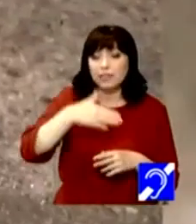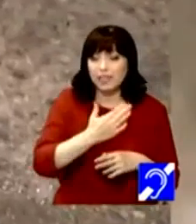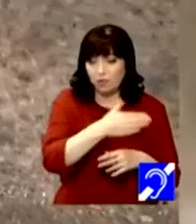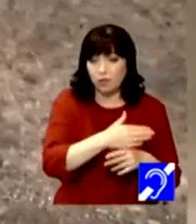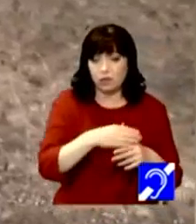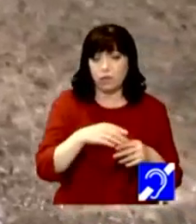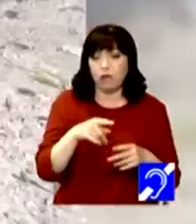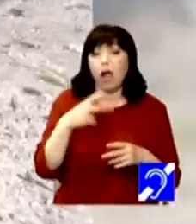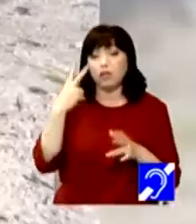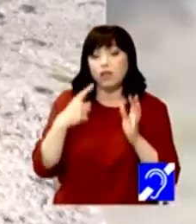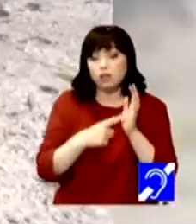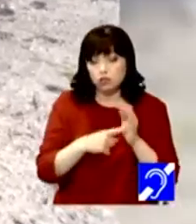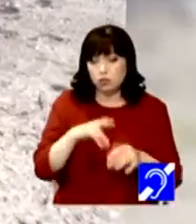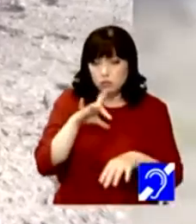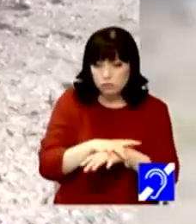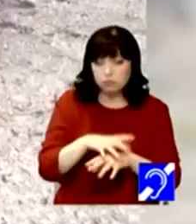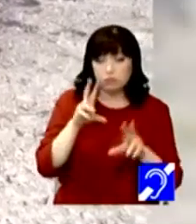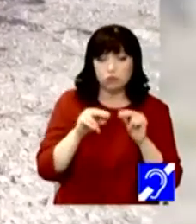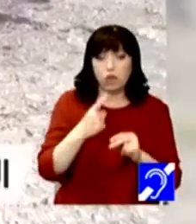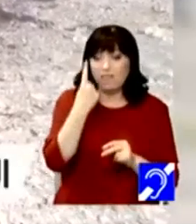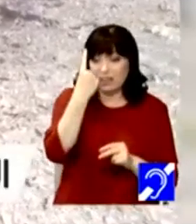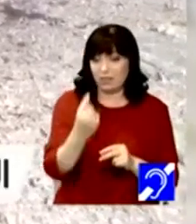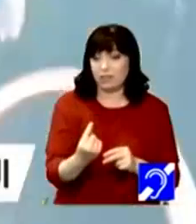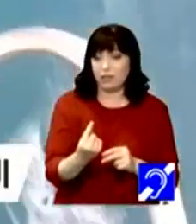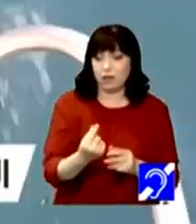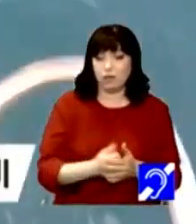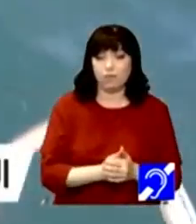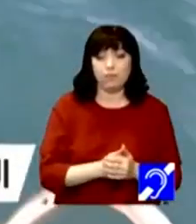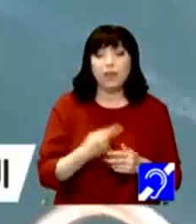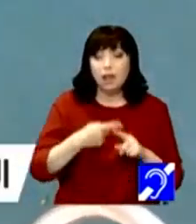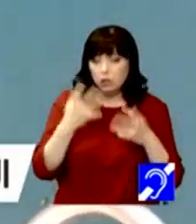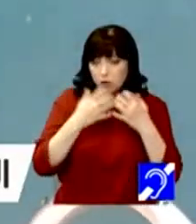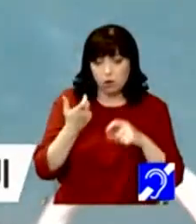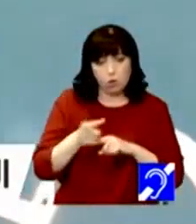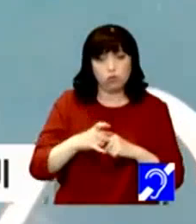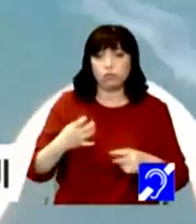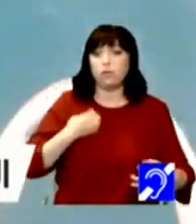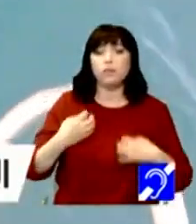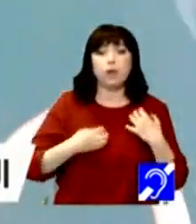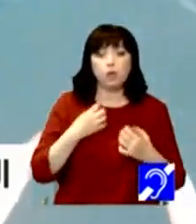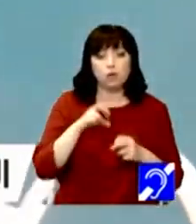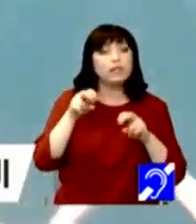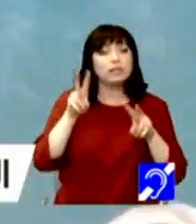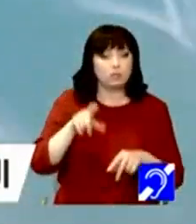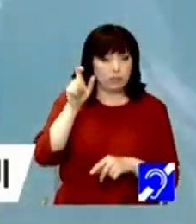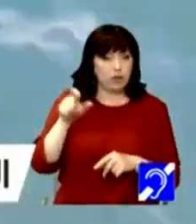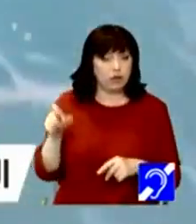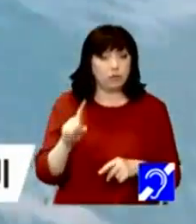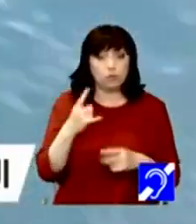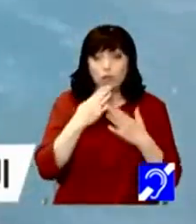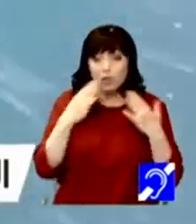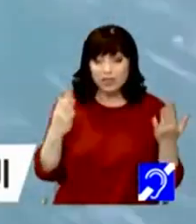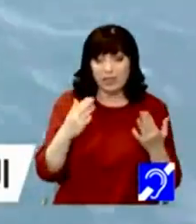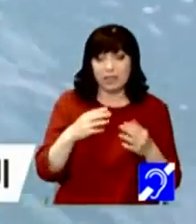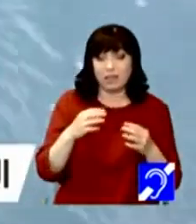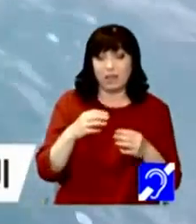26 dintre aceștia au fost identificați într-o singură zi în zona Sulina. Cifrele îngrijorează pe specialiști, mai ales că în ultimul deceniu